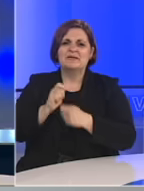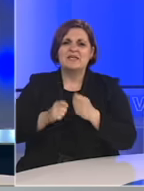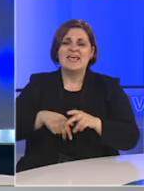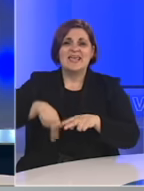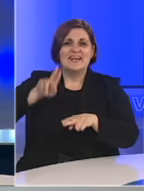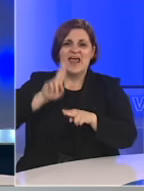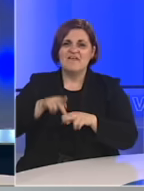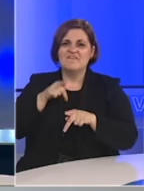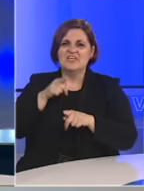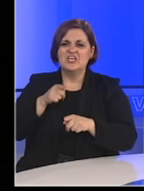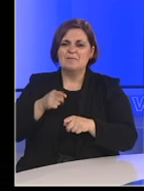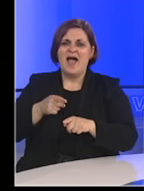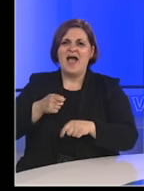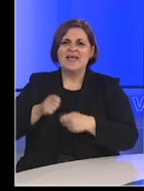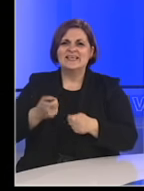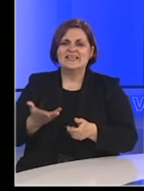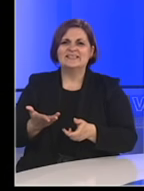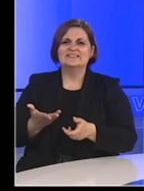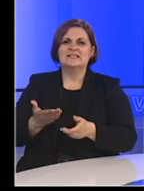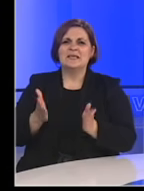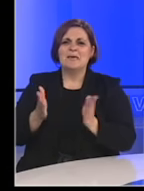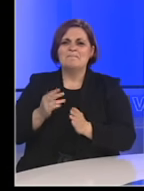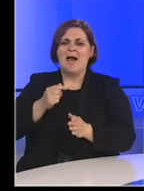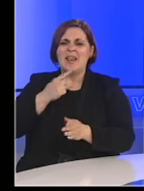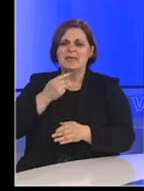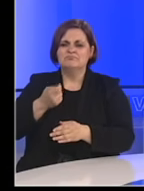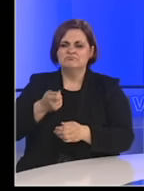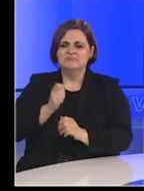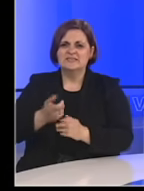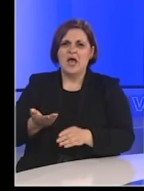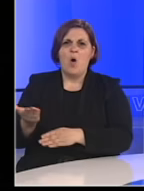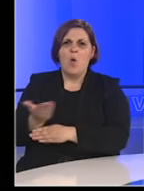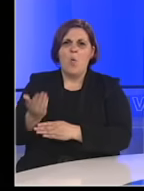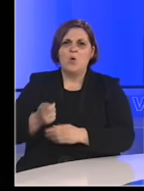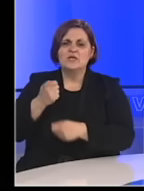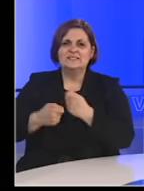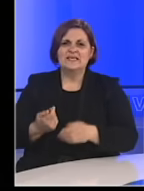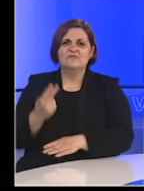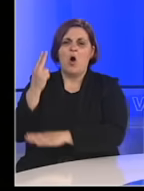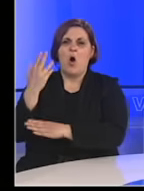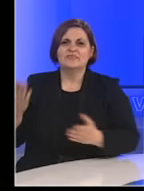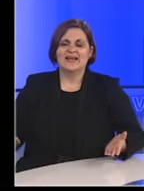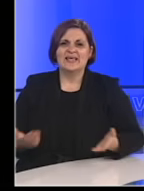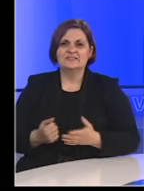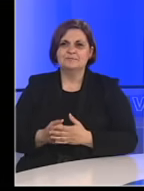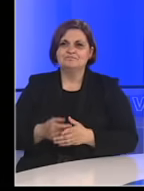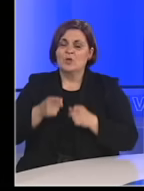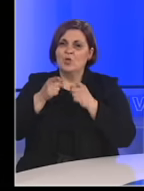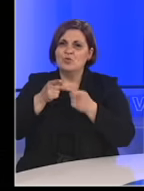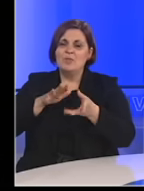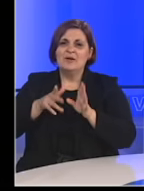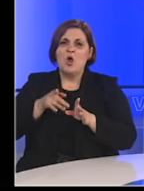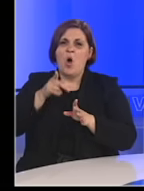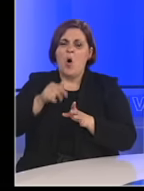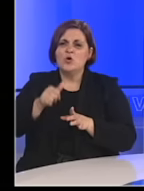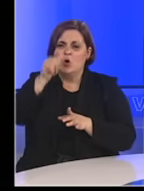međutim najviše imamo i zanati, imamo obrt, mali obrti, znači ugostiteljska djelatnost, hotelijerstvo i tako dalje. Mislim, to je otprilike ono